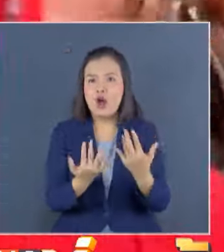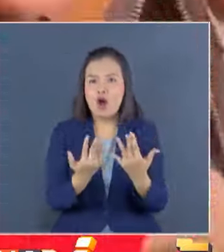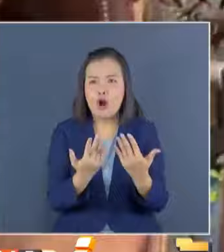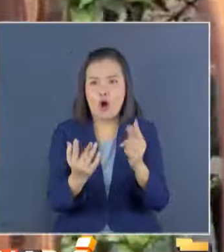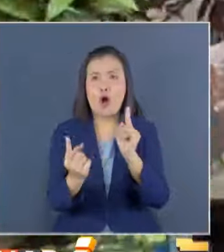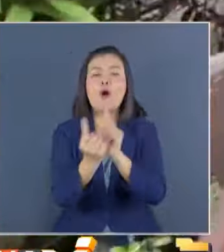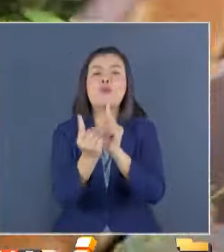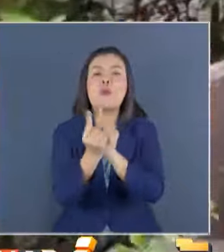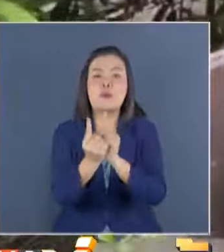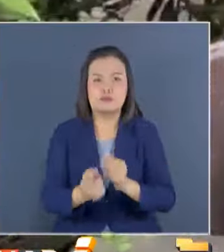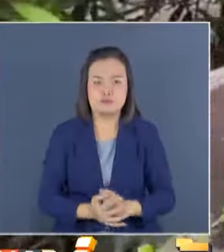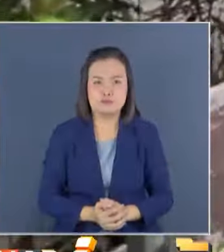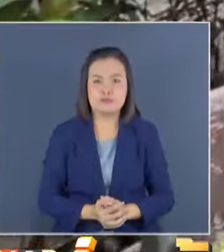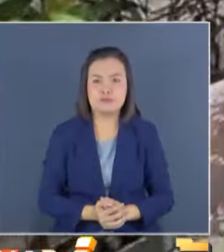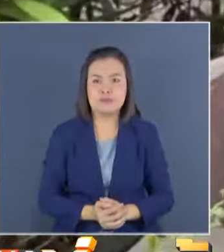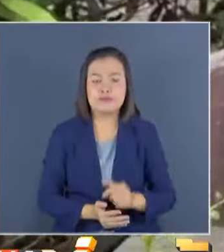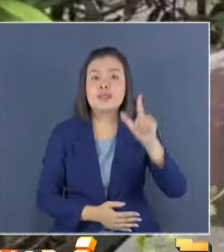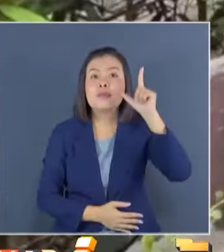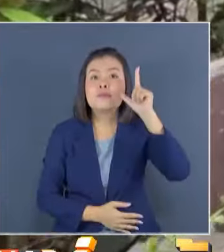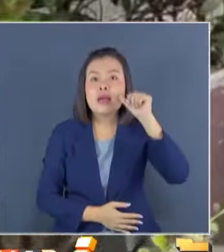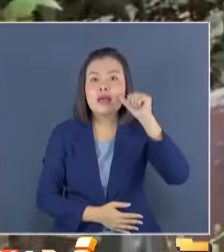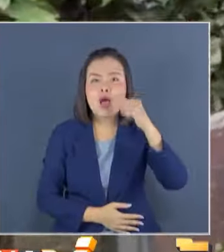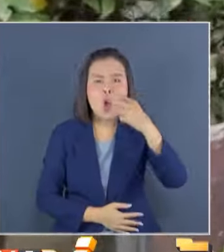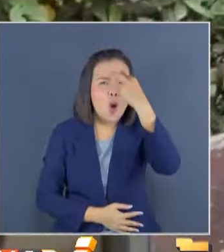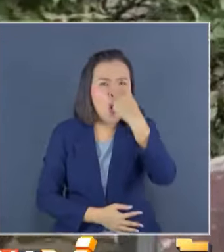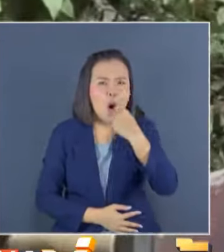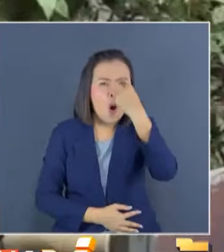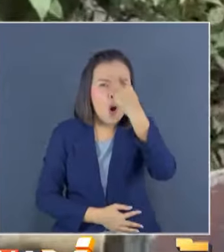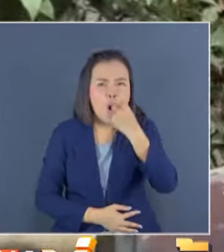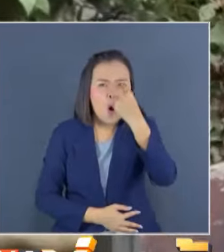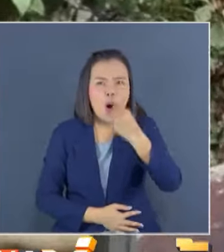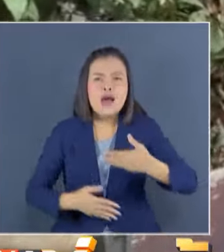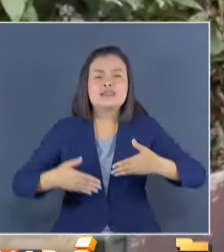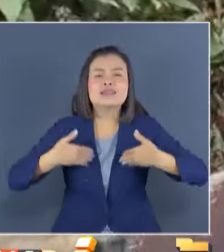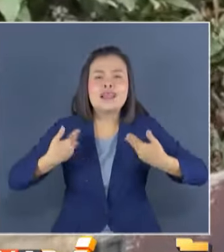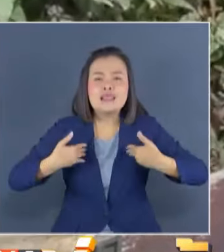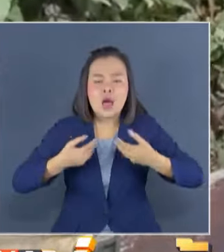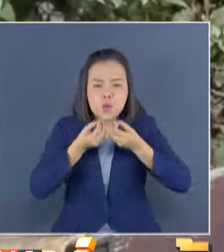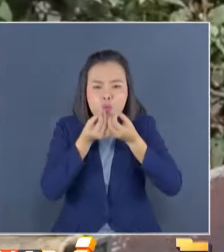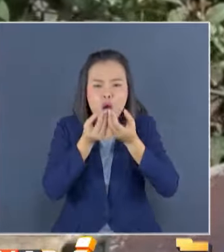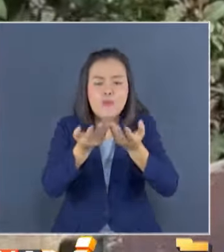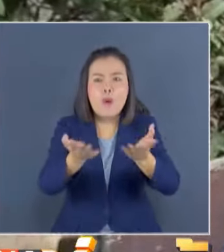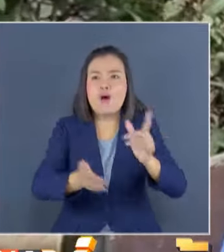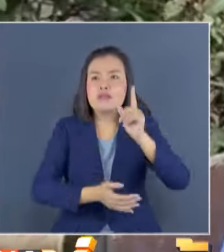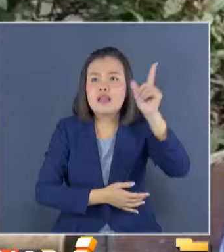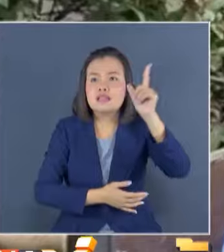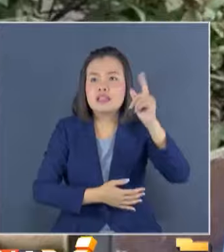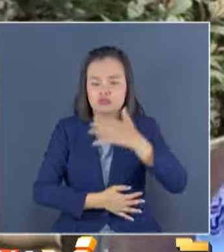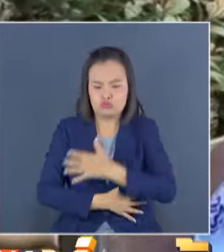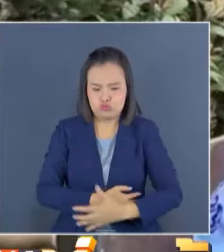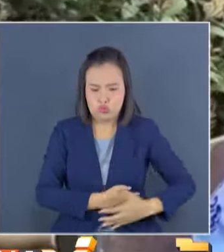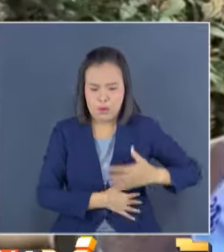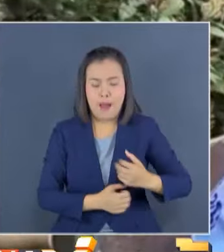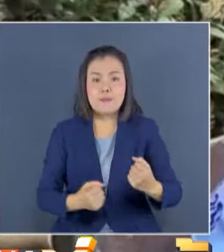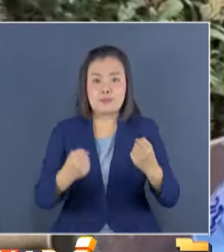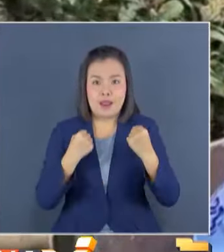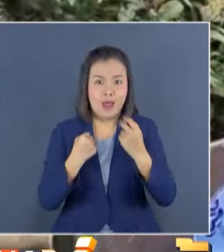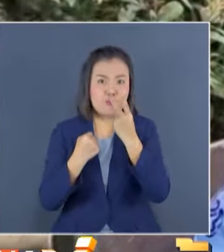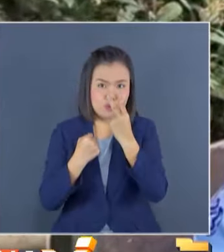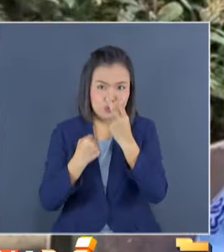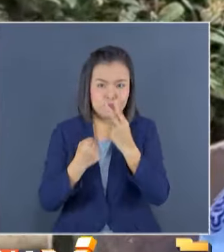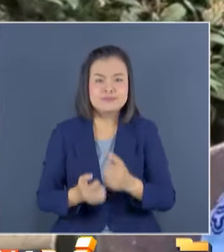อนรับฮะปรากฏว่าแม่บัวไหลร้องไห้ด้วยความดีใจแล้วก็อวยพรนะขอให้คุณทักษิณเนี่ยมีสุขภาพดีครับไปชมบรรยาก